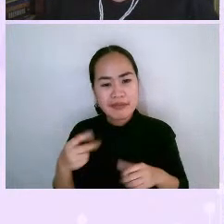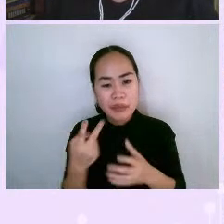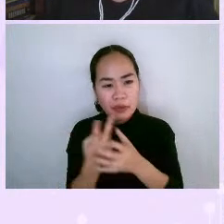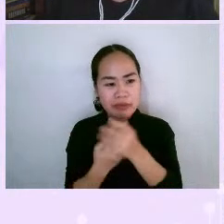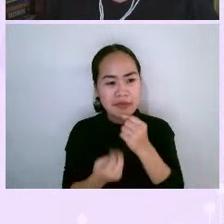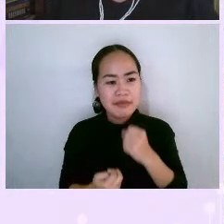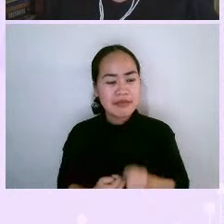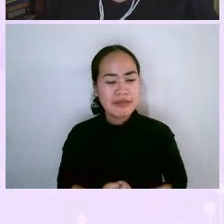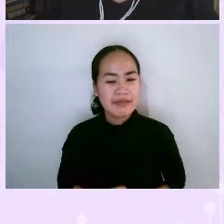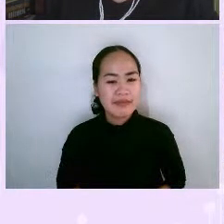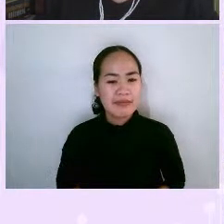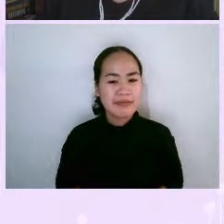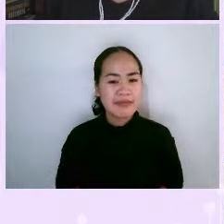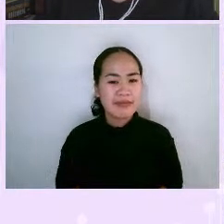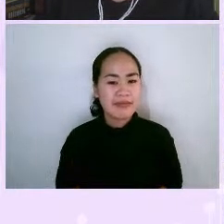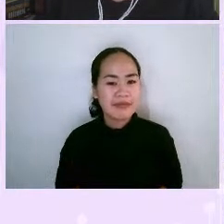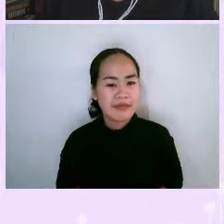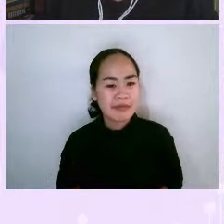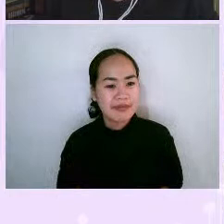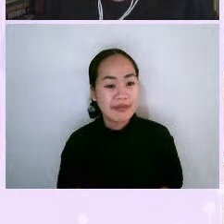Okay, so isa rin po nating